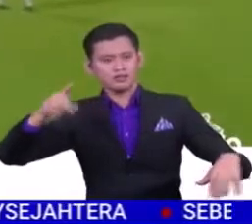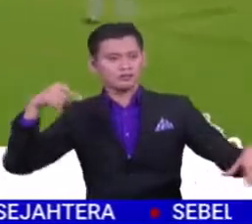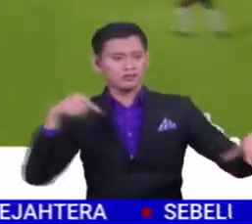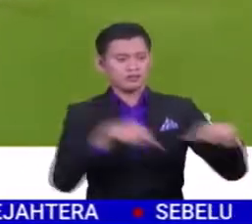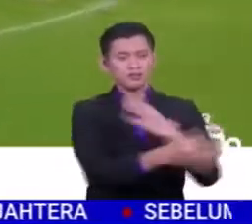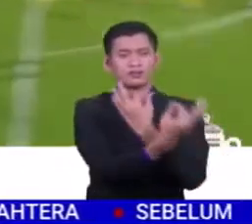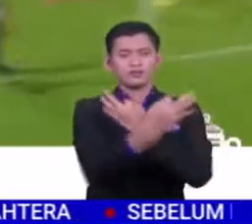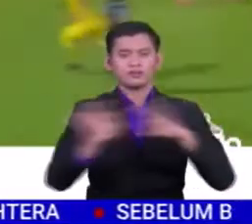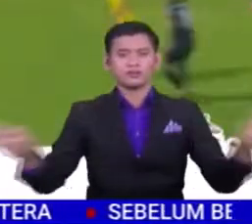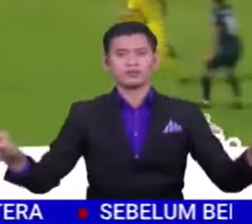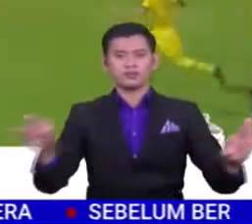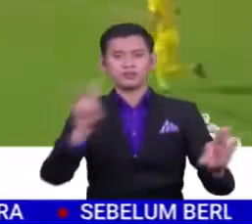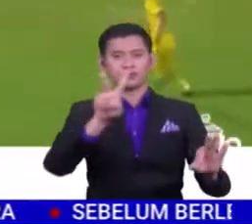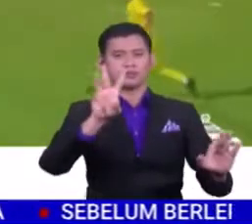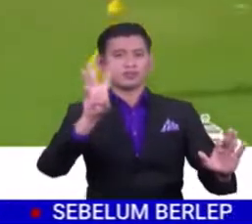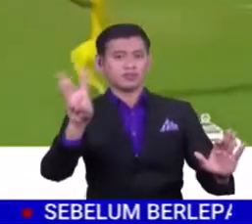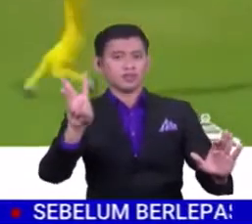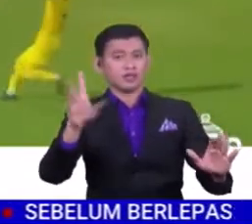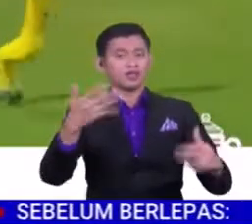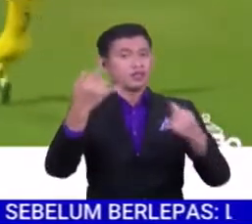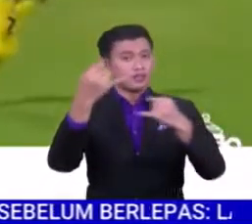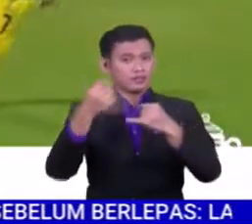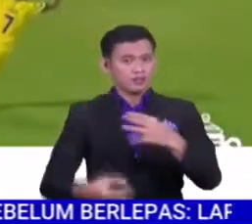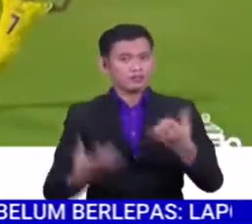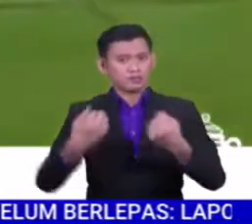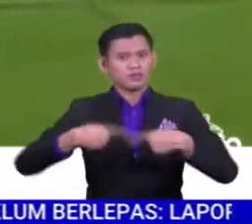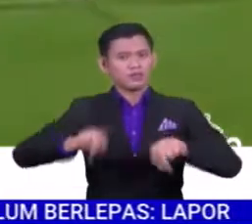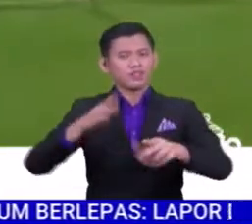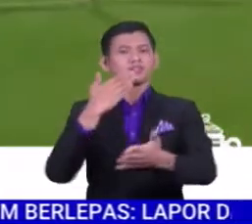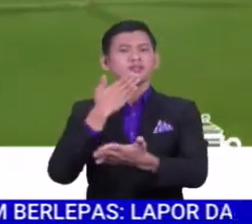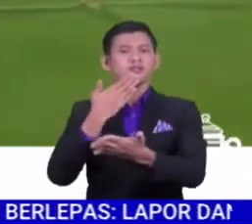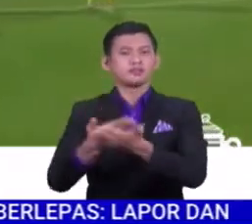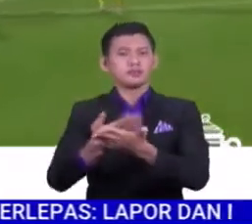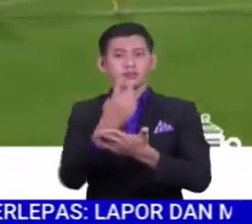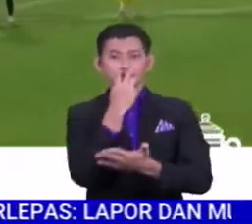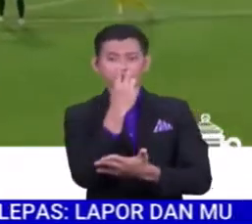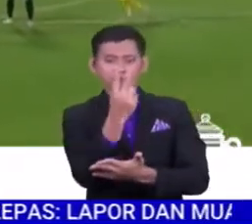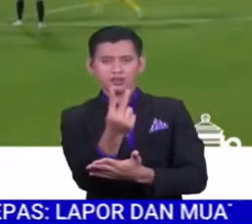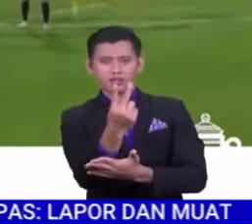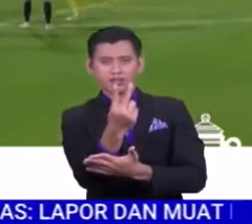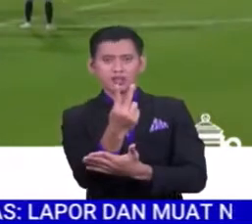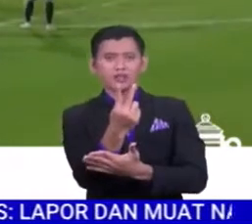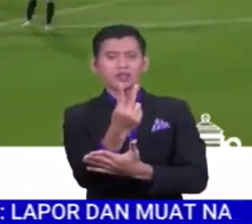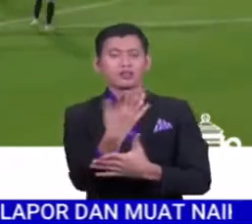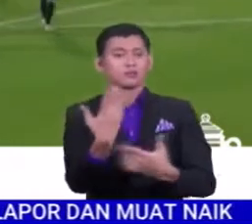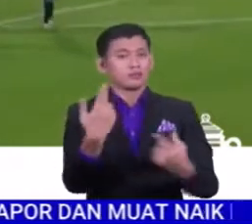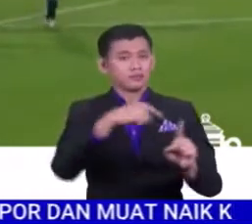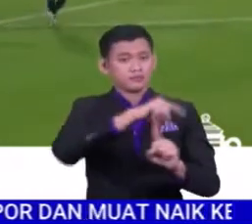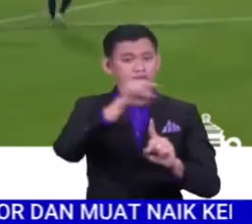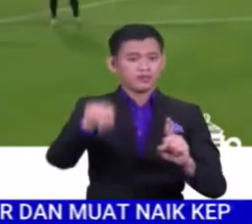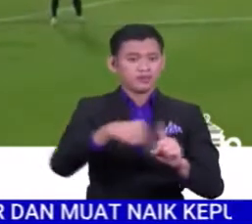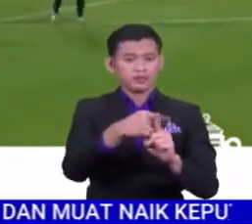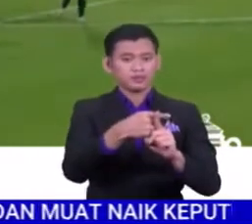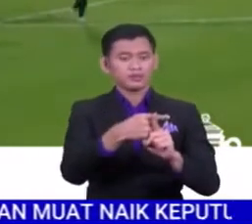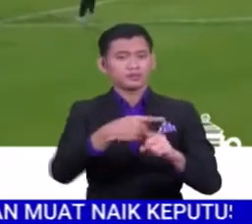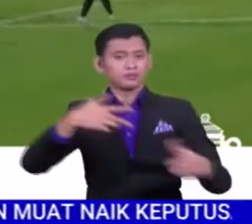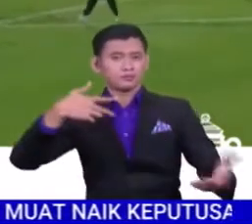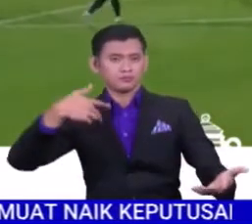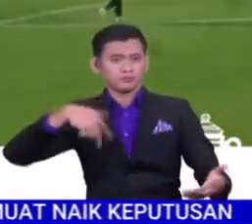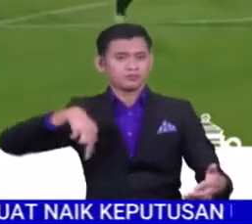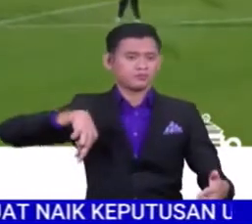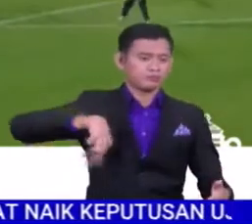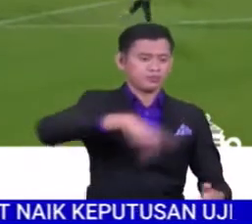pada minit ke-26. Mereka kemudian mendapat peluang terbaik untuk menyamakan kedudukan apabila dihadiahkan sepakan penalti pada